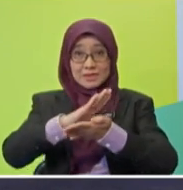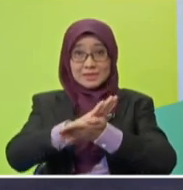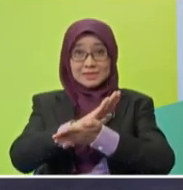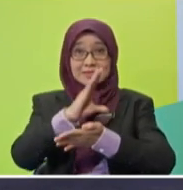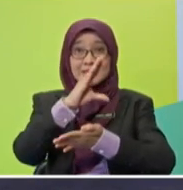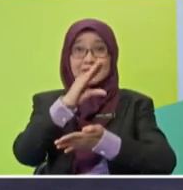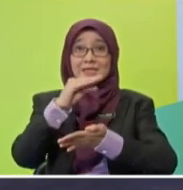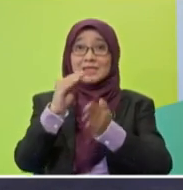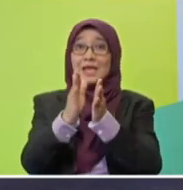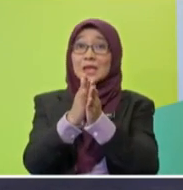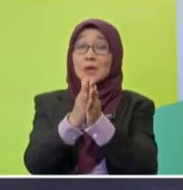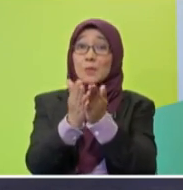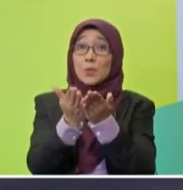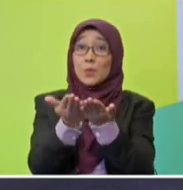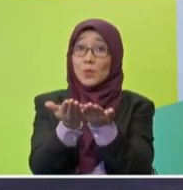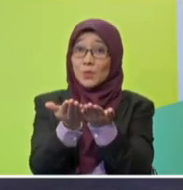buku